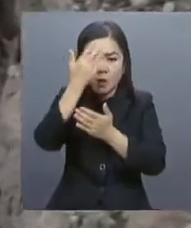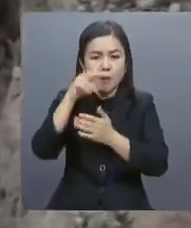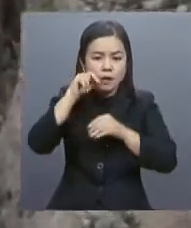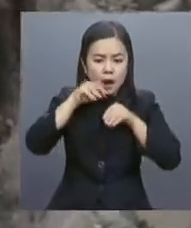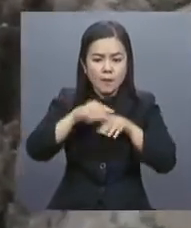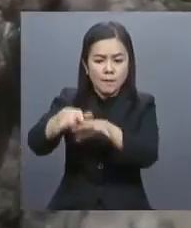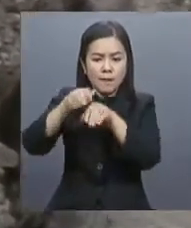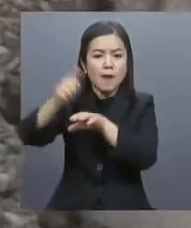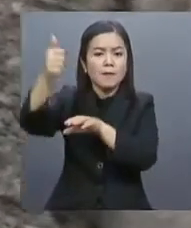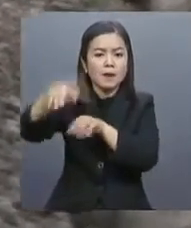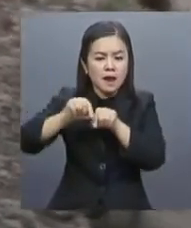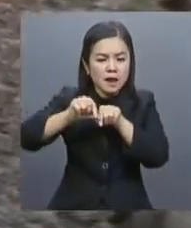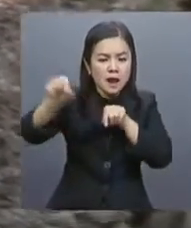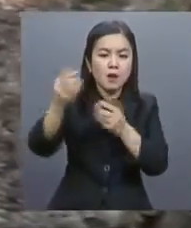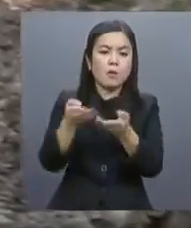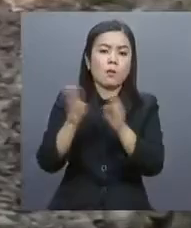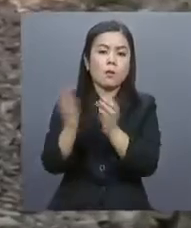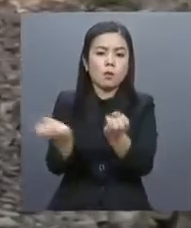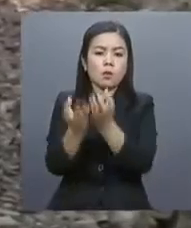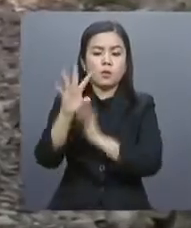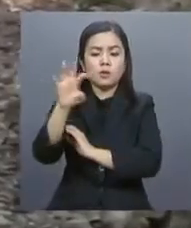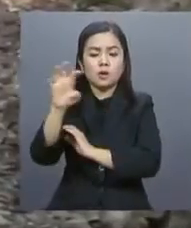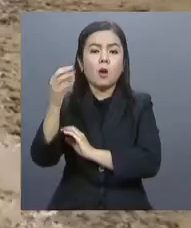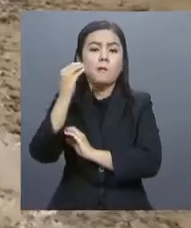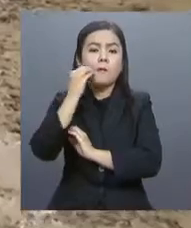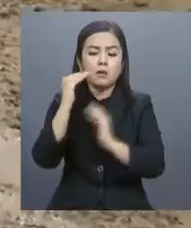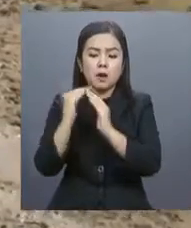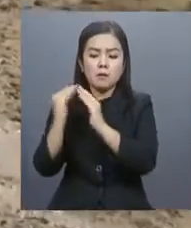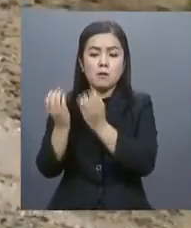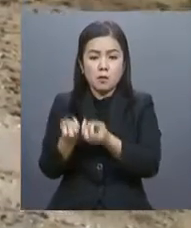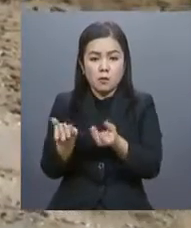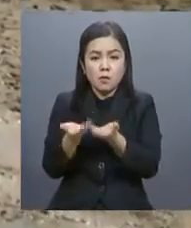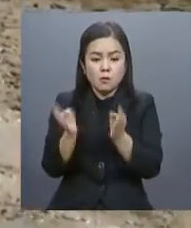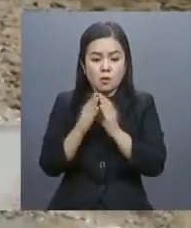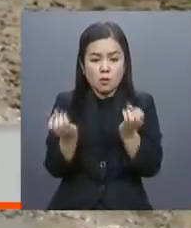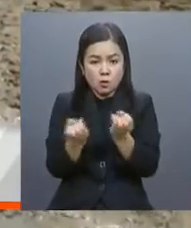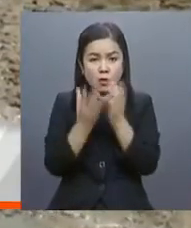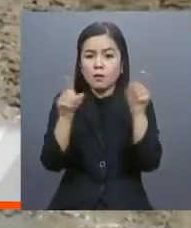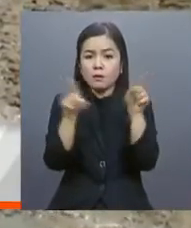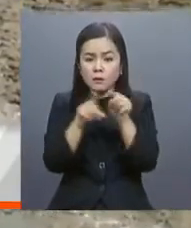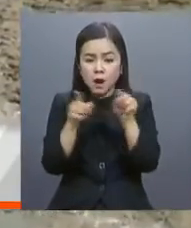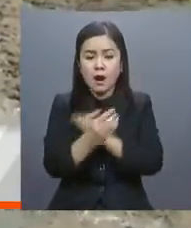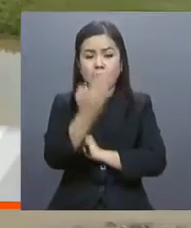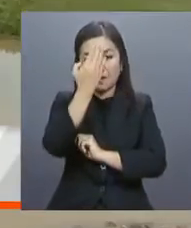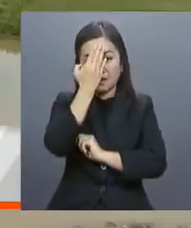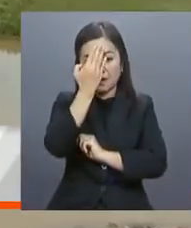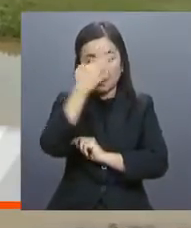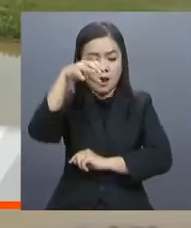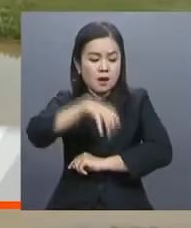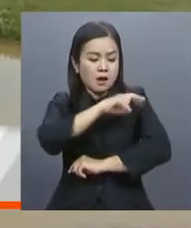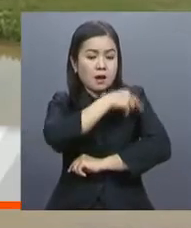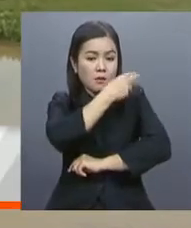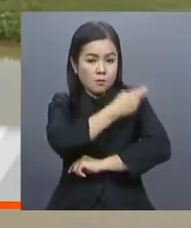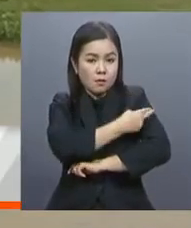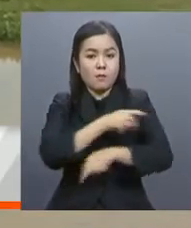ตรกว่า400ครัวเรือนไม่ต่างกับสภาพของคลองรังสิตประยุรศักดิ์หน้าโรงพยาบาลศูนย์การแพทย์สมเด็จพระเทพรัตนราชสุด